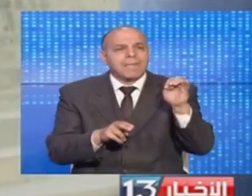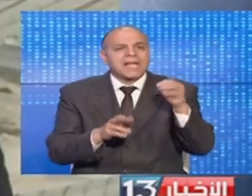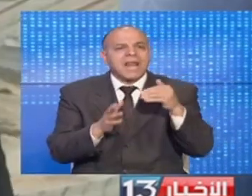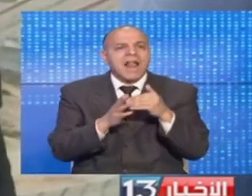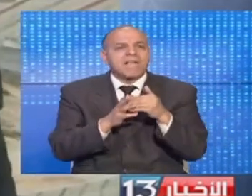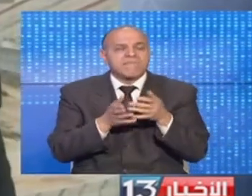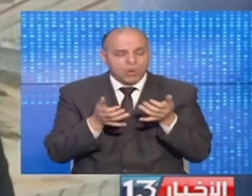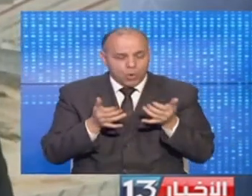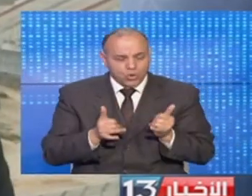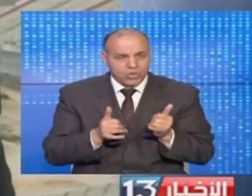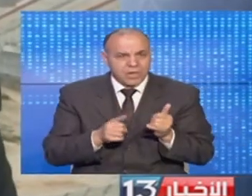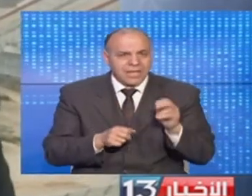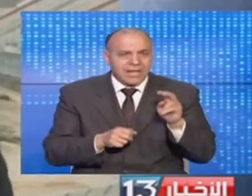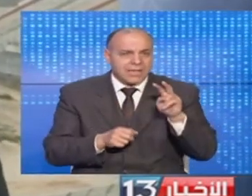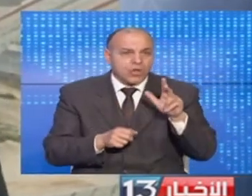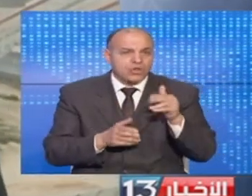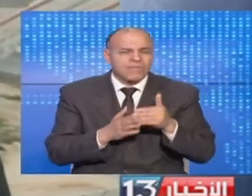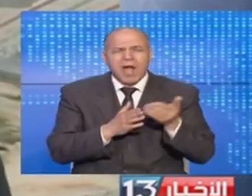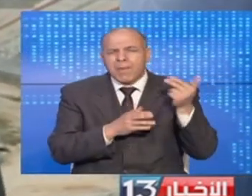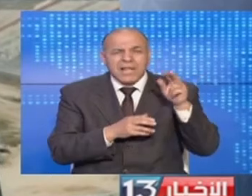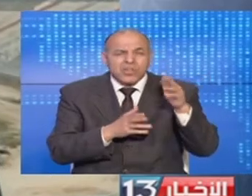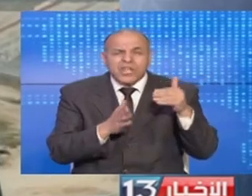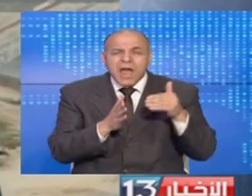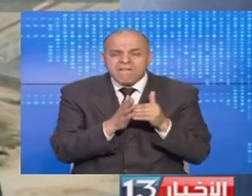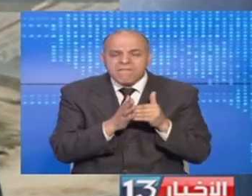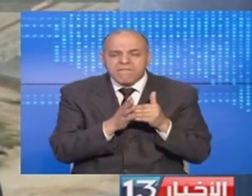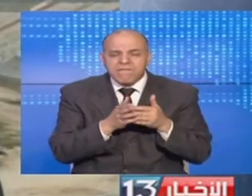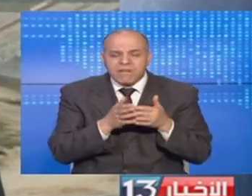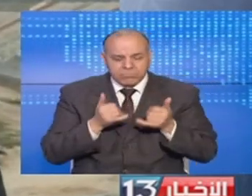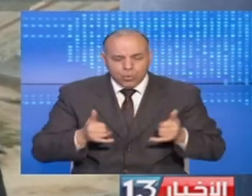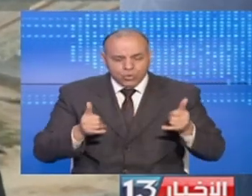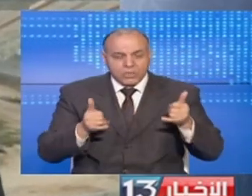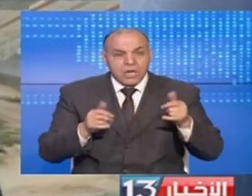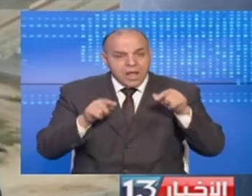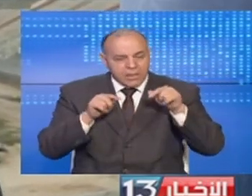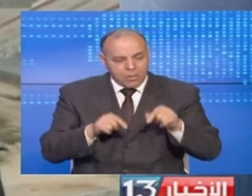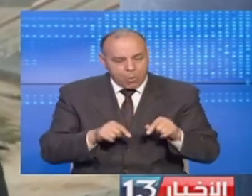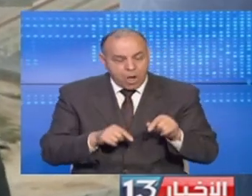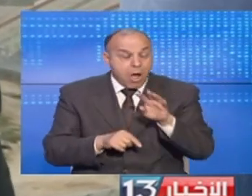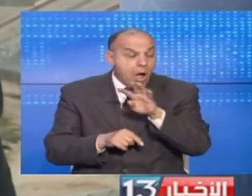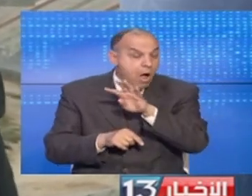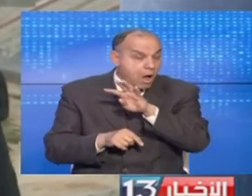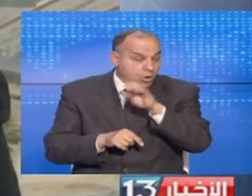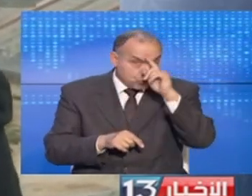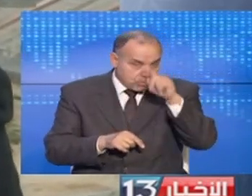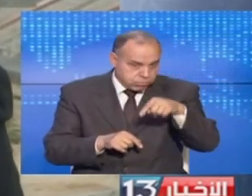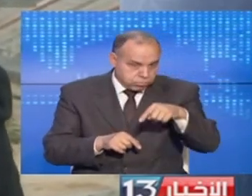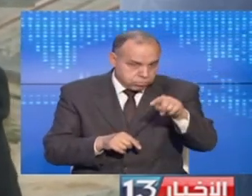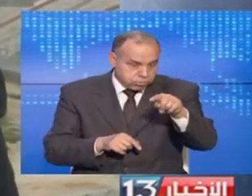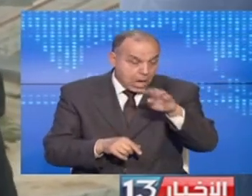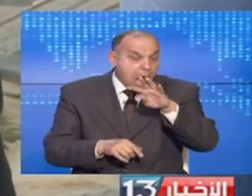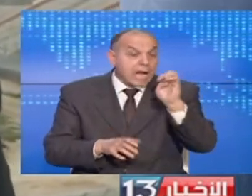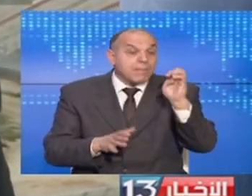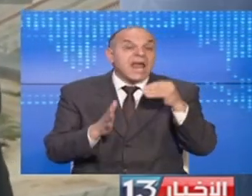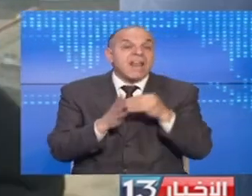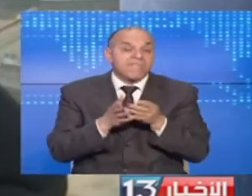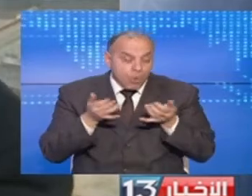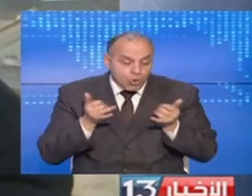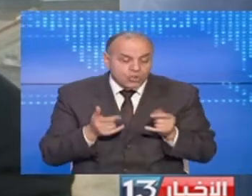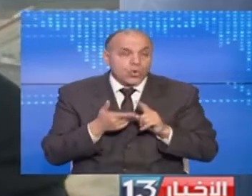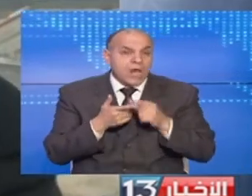الملعب كان ثلاثه وعشرين القصوى ثلاثه وعشرين الف اصبح ان شاء الله بشكل يتساءل ي اربعين الف متفرج